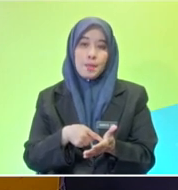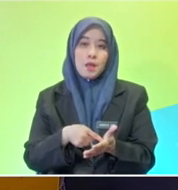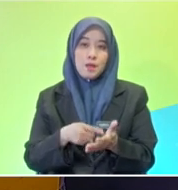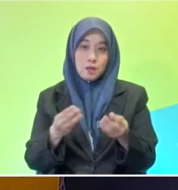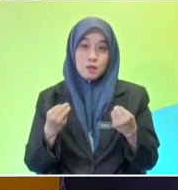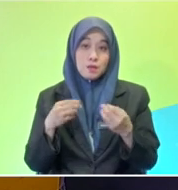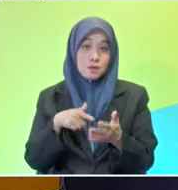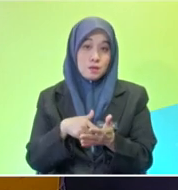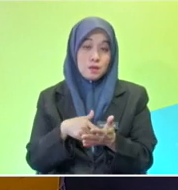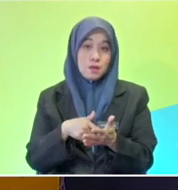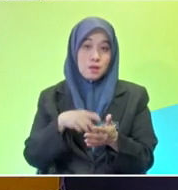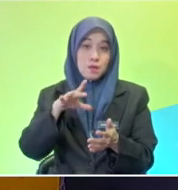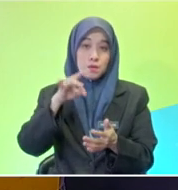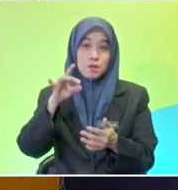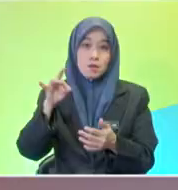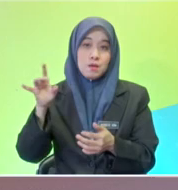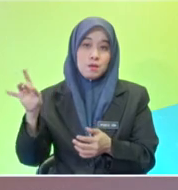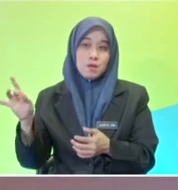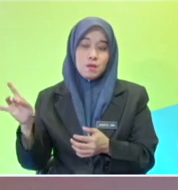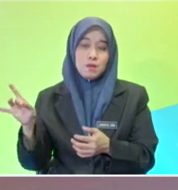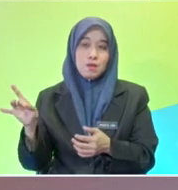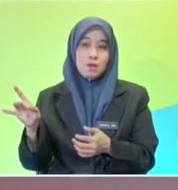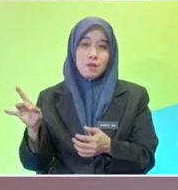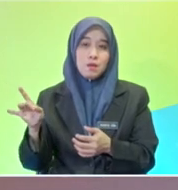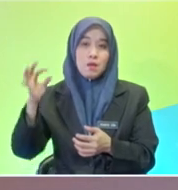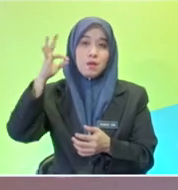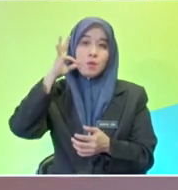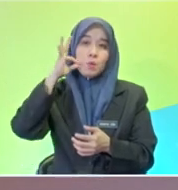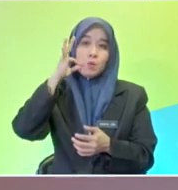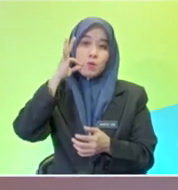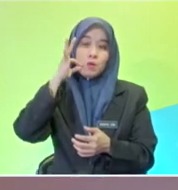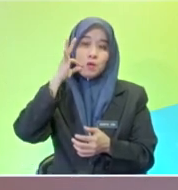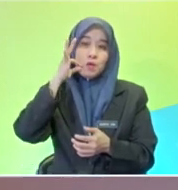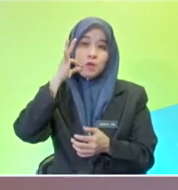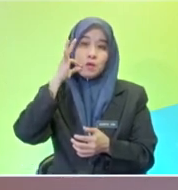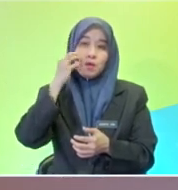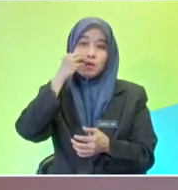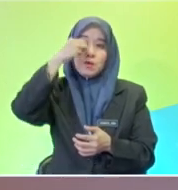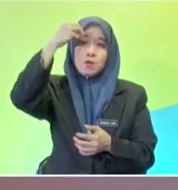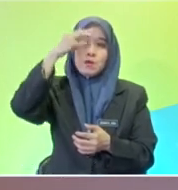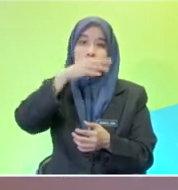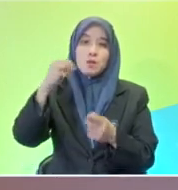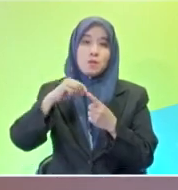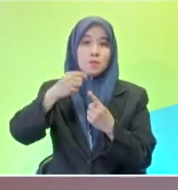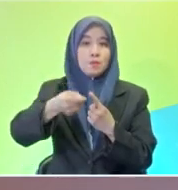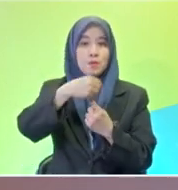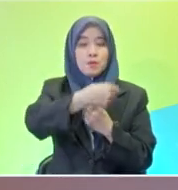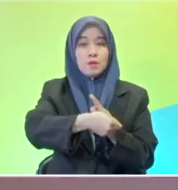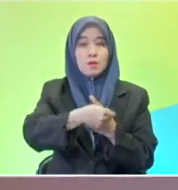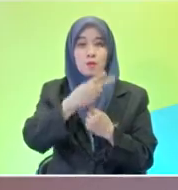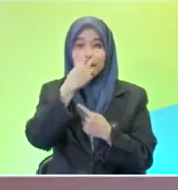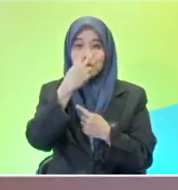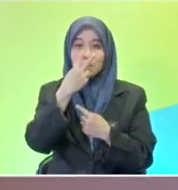Nak. Okey, pilihlah. Pilih saya yang mana sesuai. Saya nak buah strawberry dan juga pisang. Okey. Seronok dapat buah,